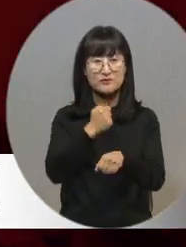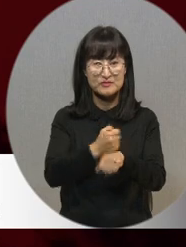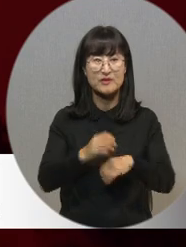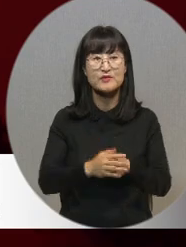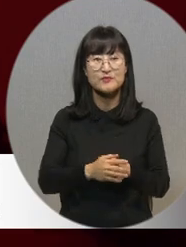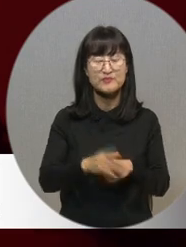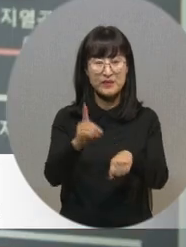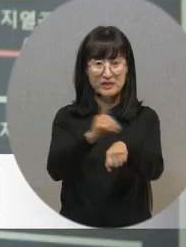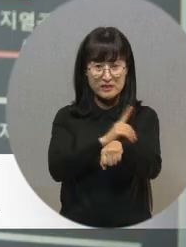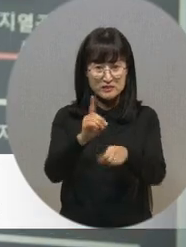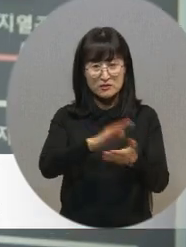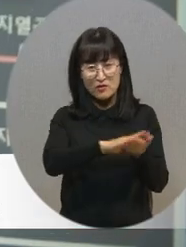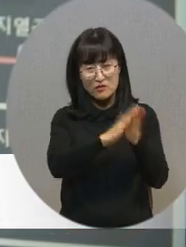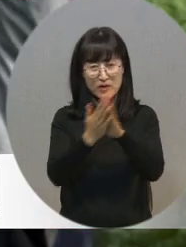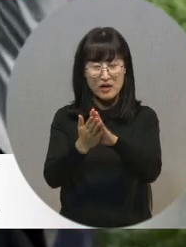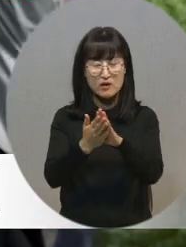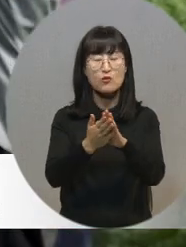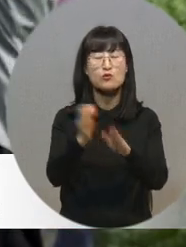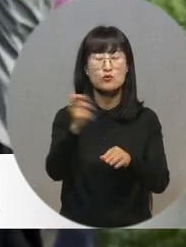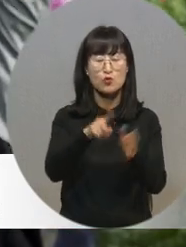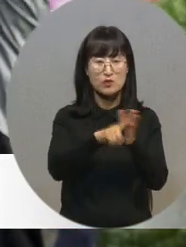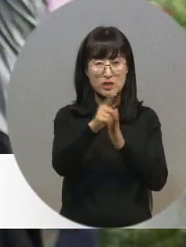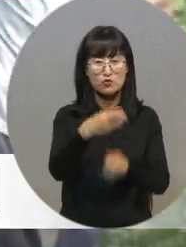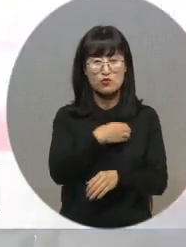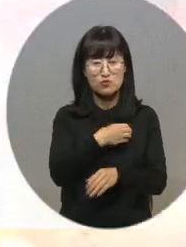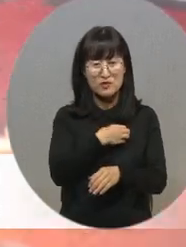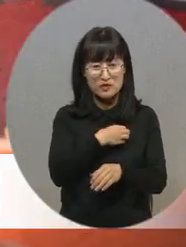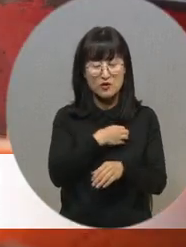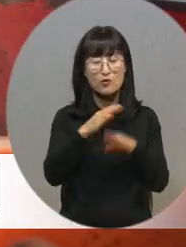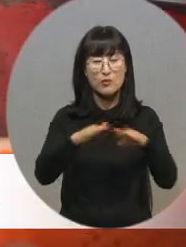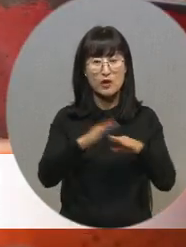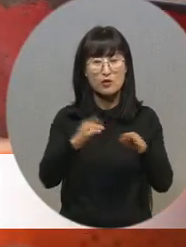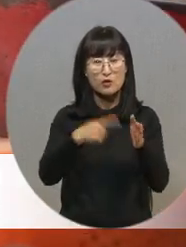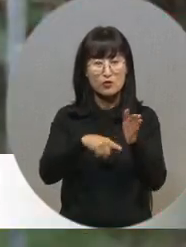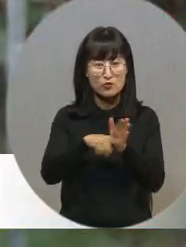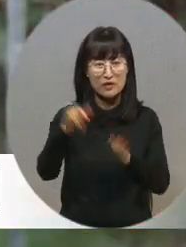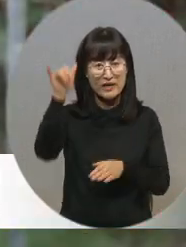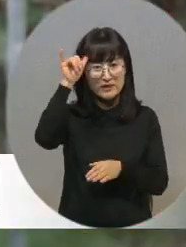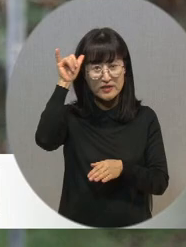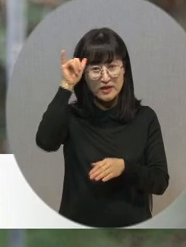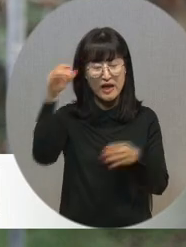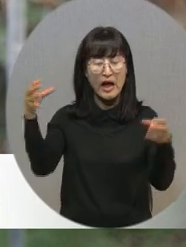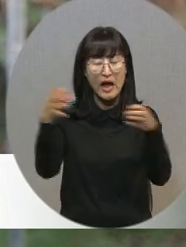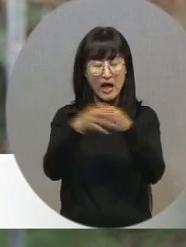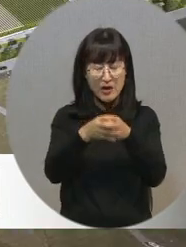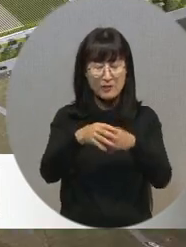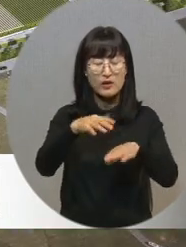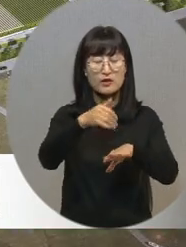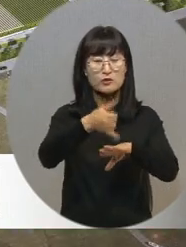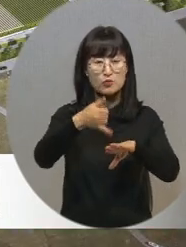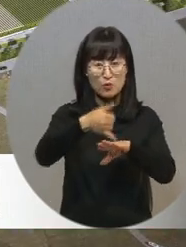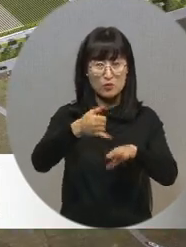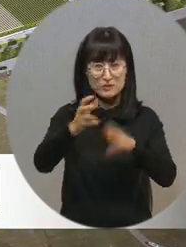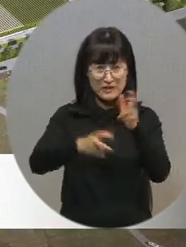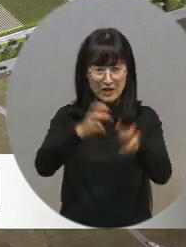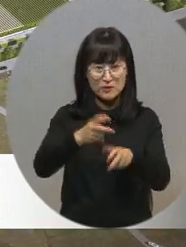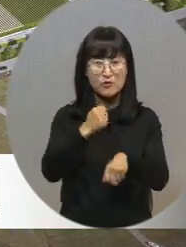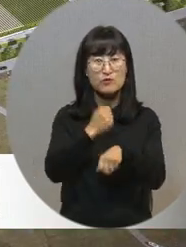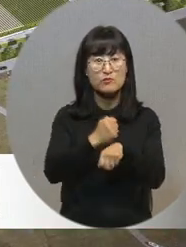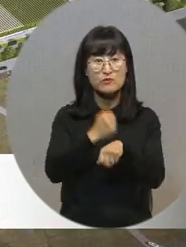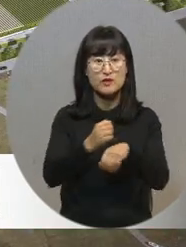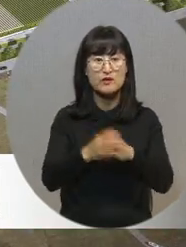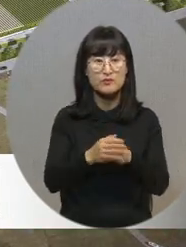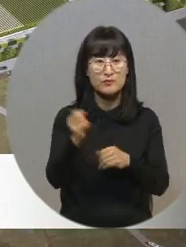디지털 대전환과 기후위기에 대응하는 인공지능 첨단 농산업 융복합지구 조성, 장성